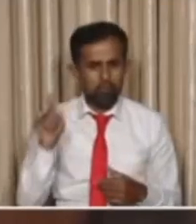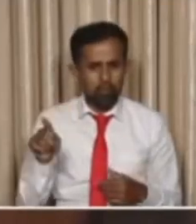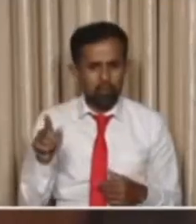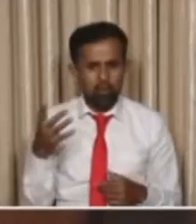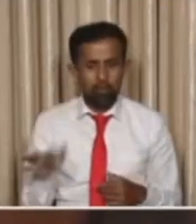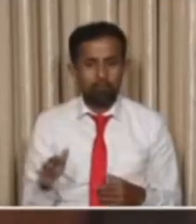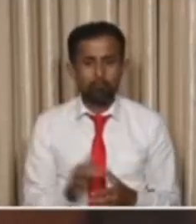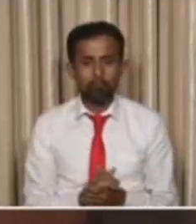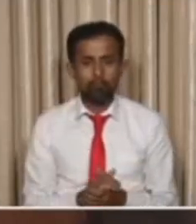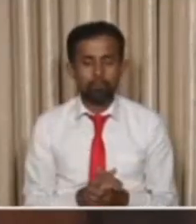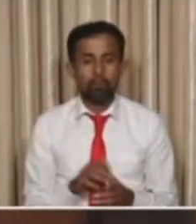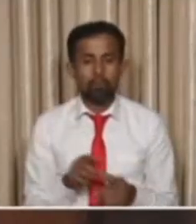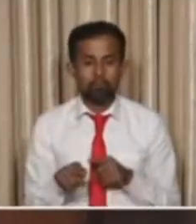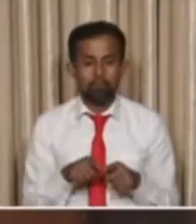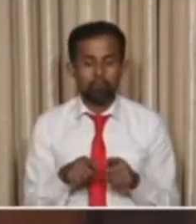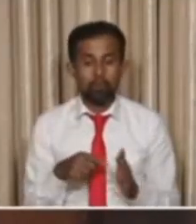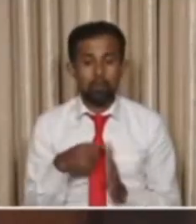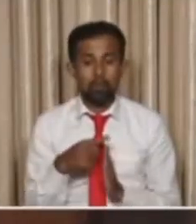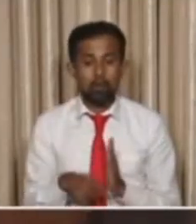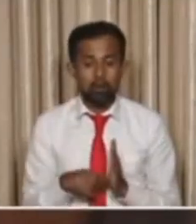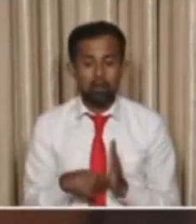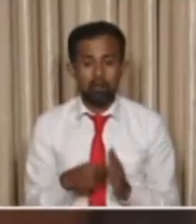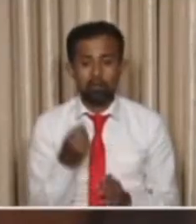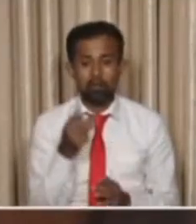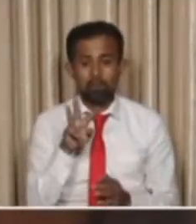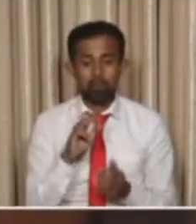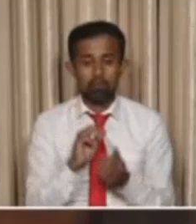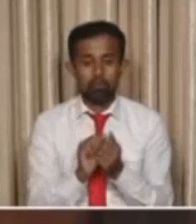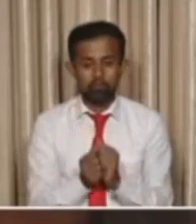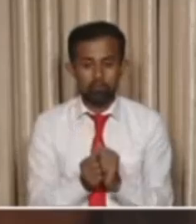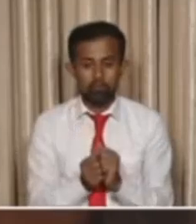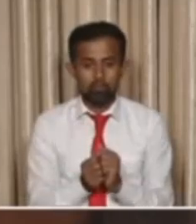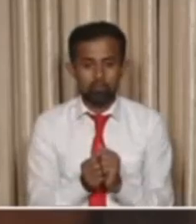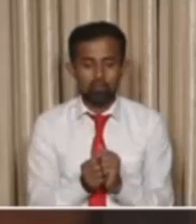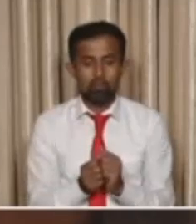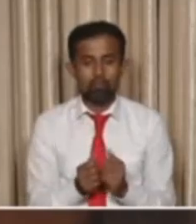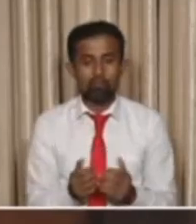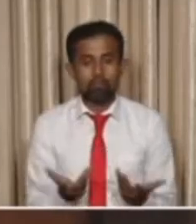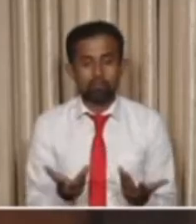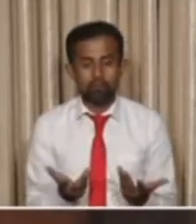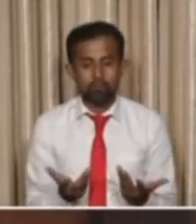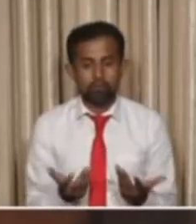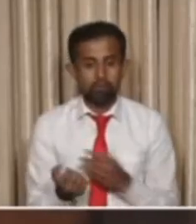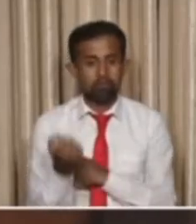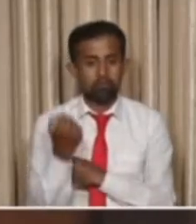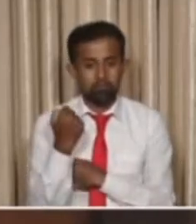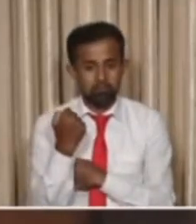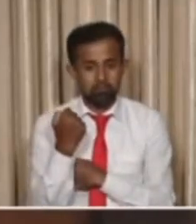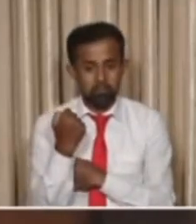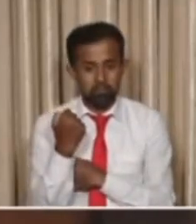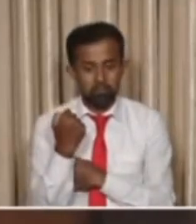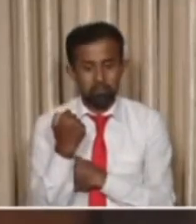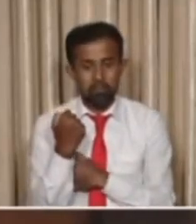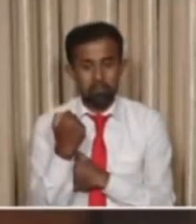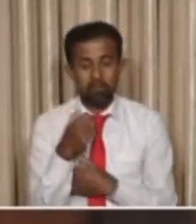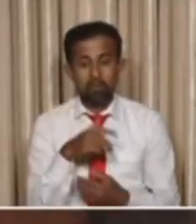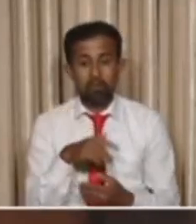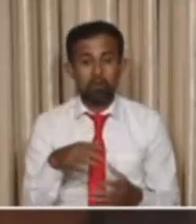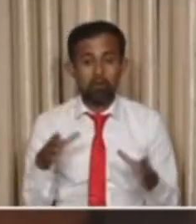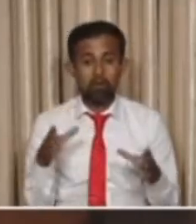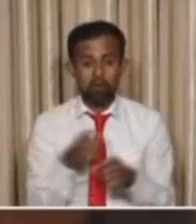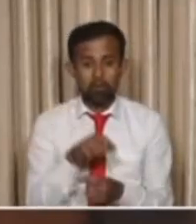ஒரு சில 13 திருச்சட்டமோ இல்லாட்டி அதிகார பயிர்வு போன்ற விடயங்களை பேசும் பொழுது மீண்டும் இந்த நாட்டினுடைய வரலாறை பற்றி